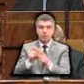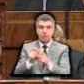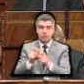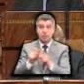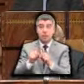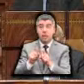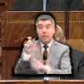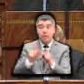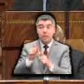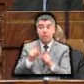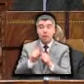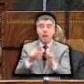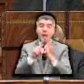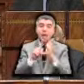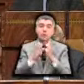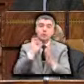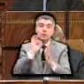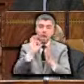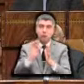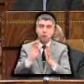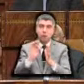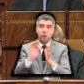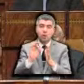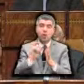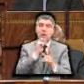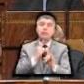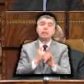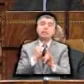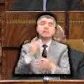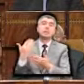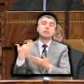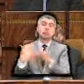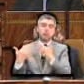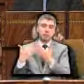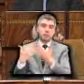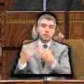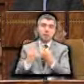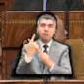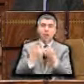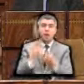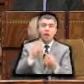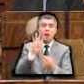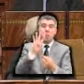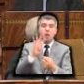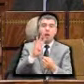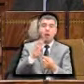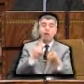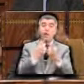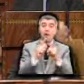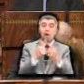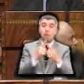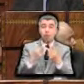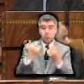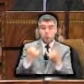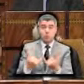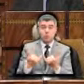قلال، جابوهم السلاطين العلويين، جاوا قلال. كاين الدور اللي جاوا فيه ربعه الناس دابا راه فيه الالاف المؤلفه. لهذا السيد